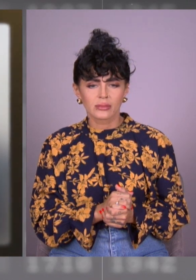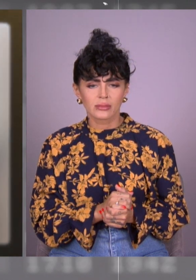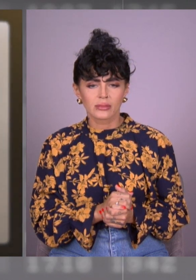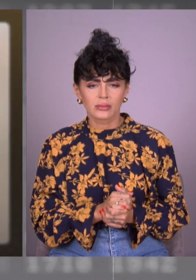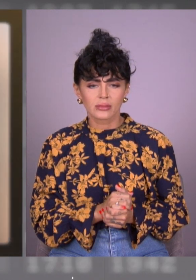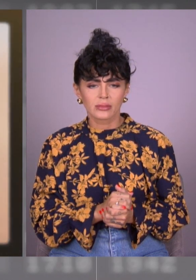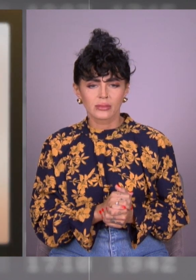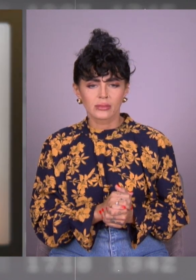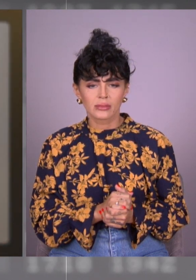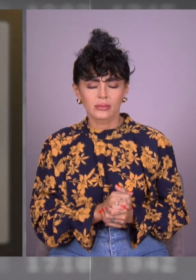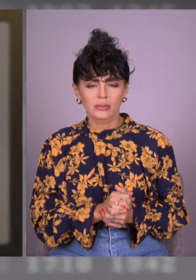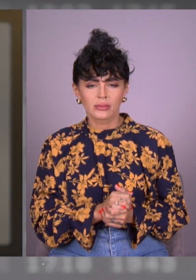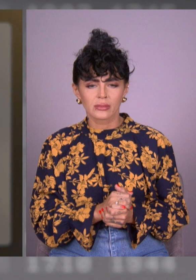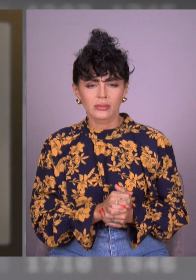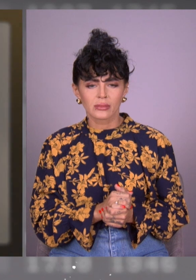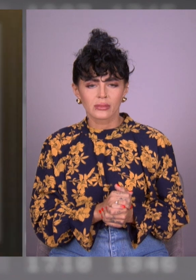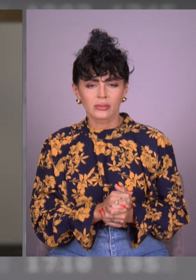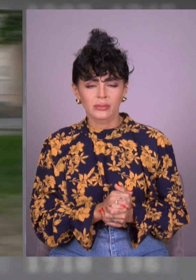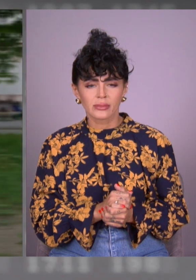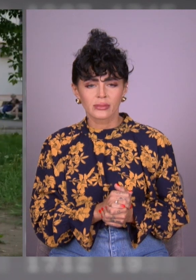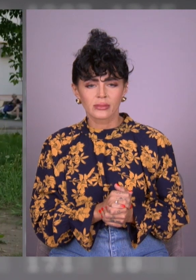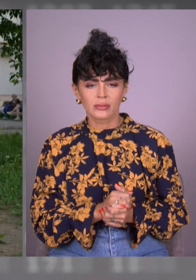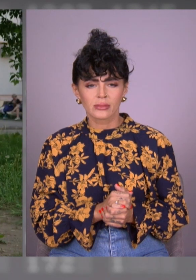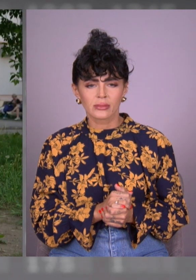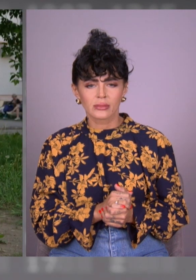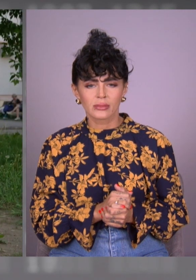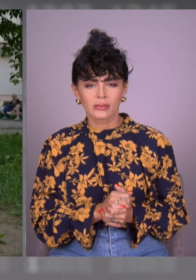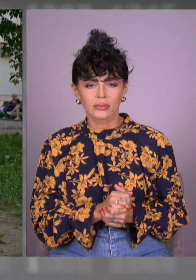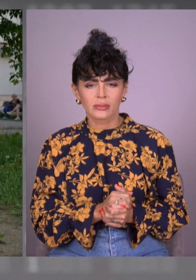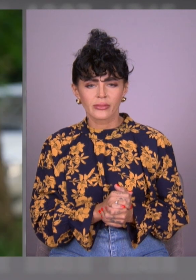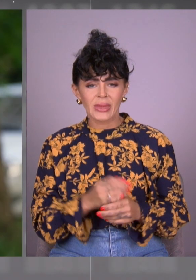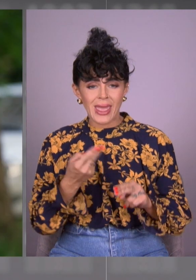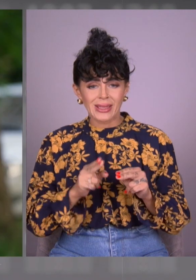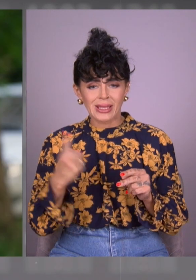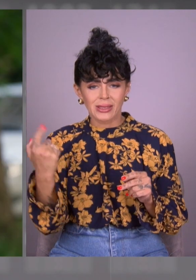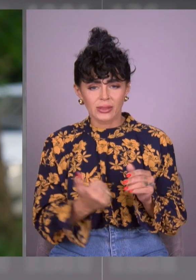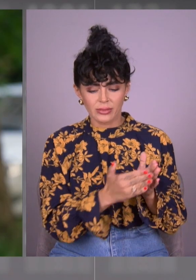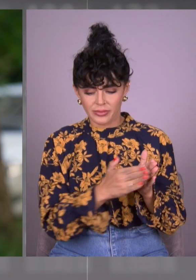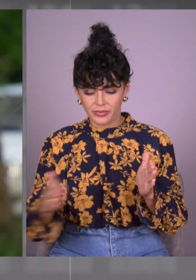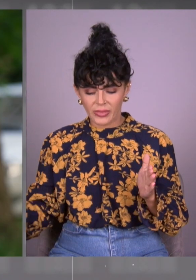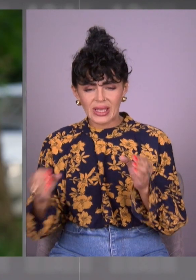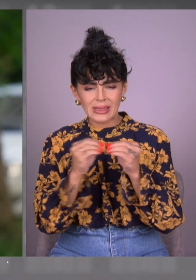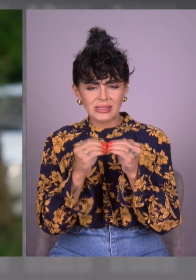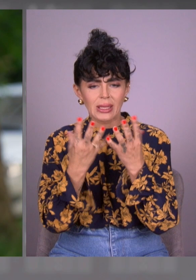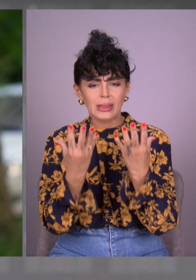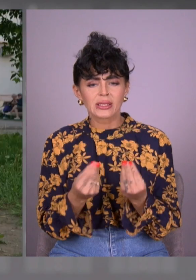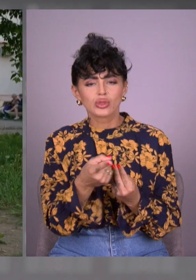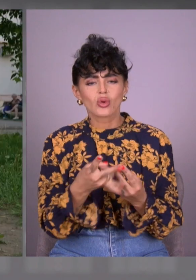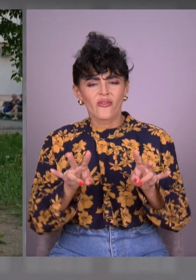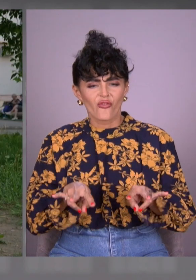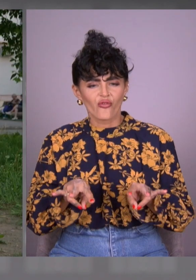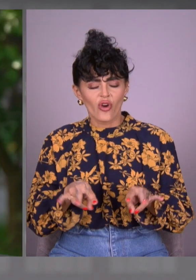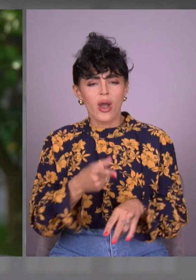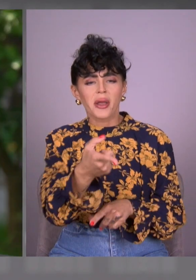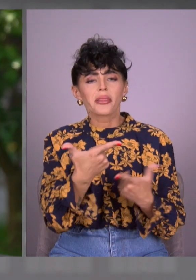Оцей тиждень днів 10, скільких ви тут пробули,